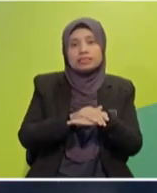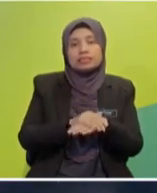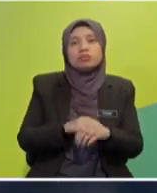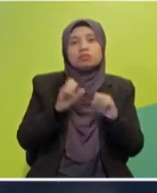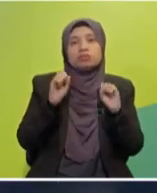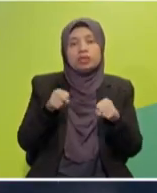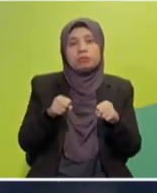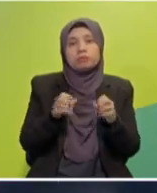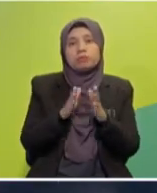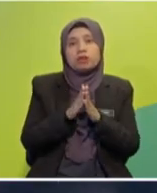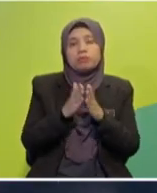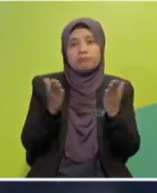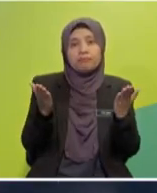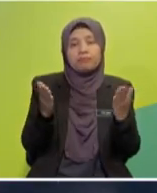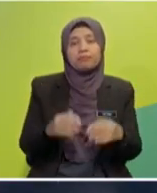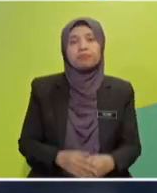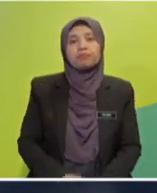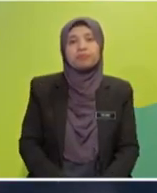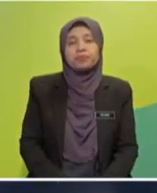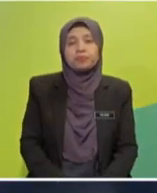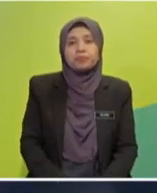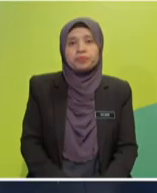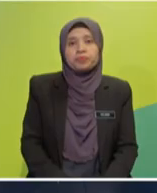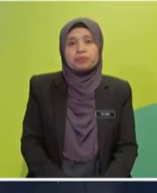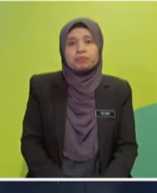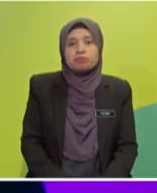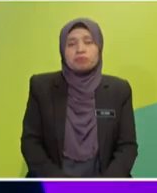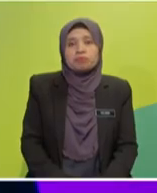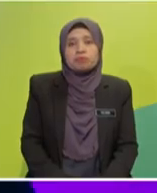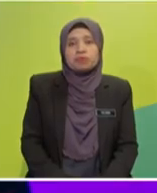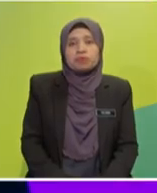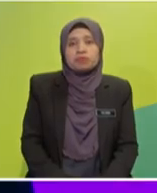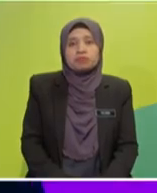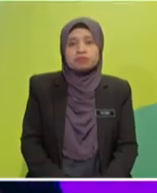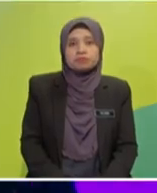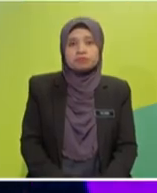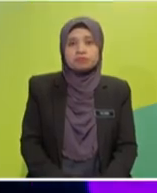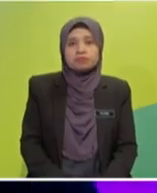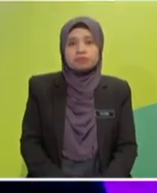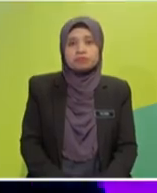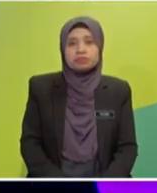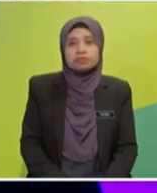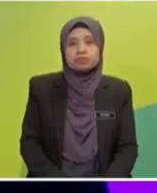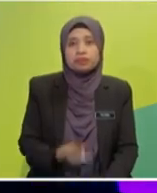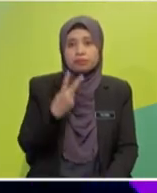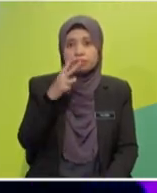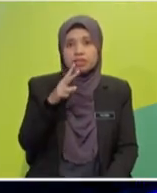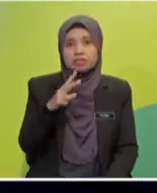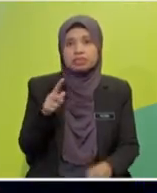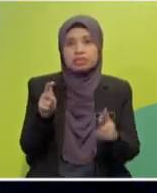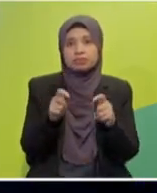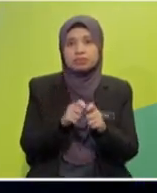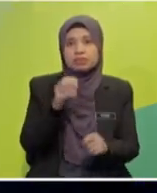ni. Boleh, cuba buka yang terbuka. Yang terbuka di sini. Seperti bunga. Mula-mula macam bunga, kemudian